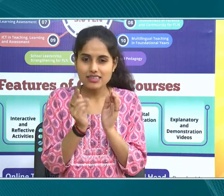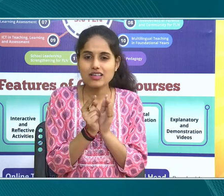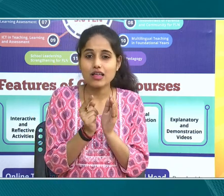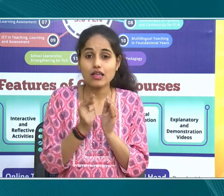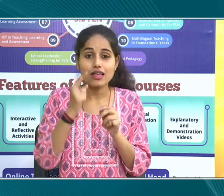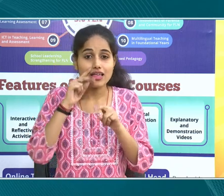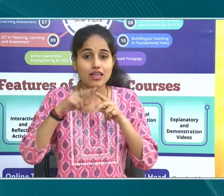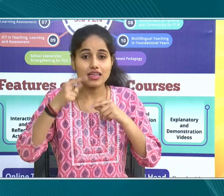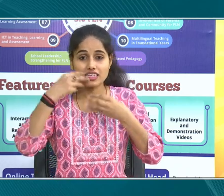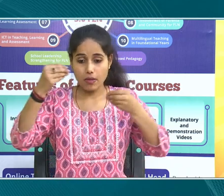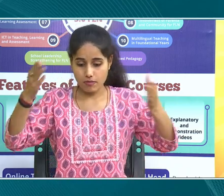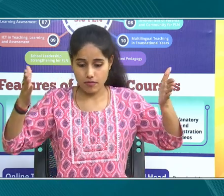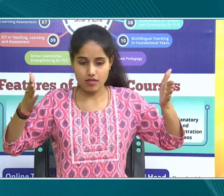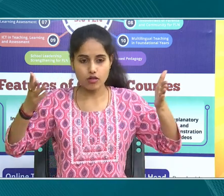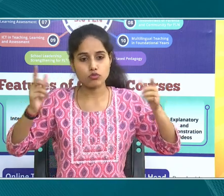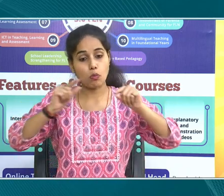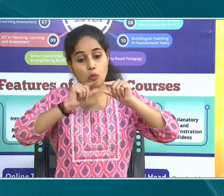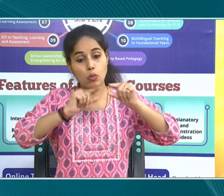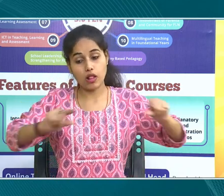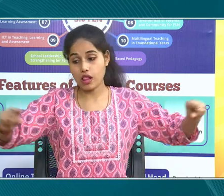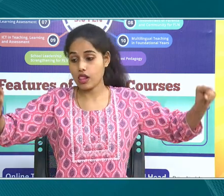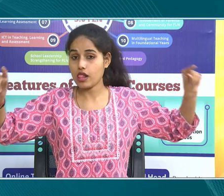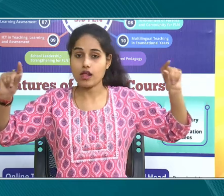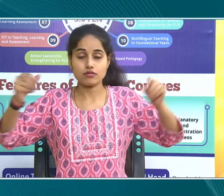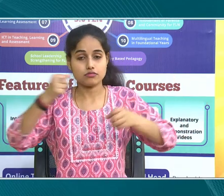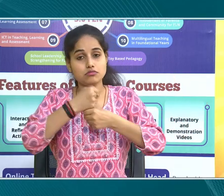और टर्म्स लिख देते हो क्योंकि